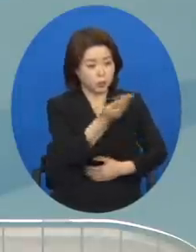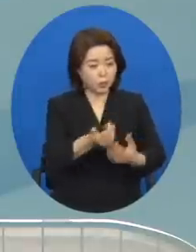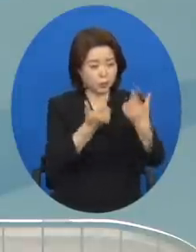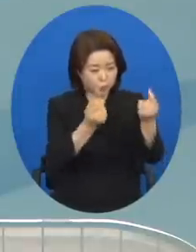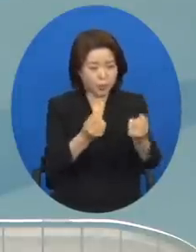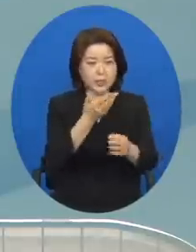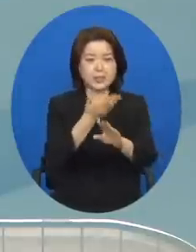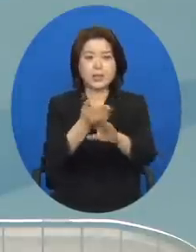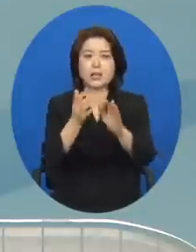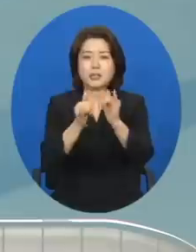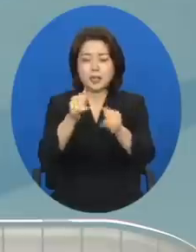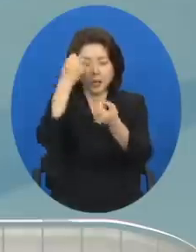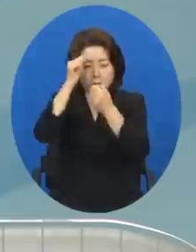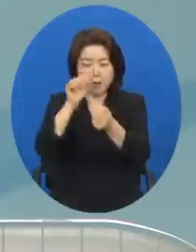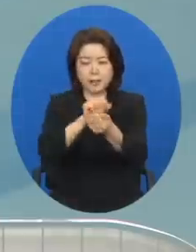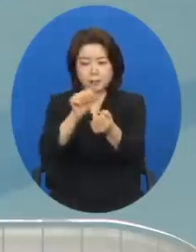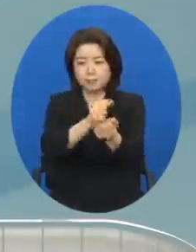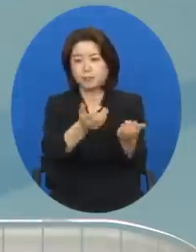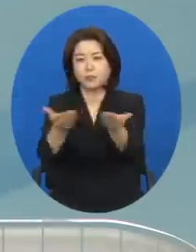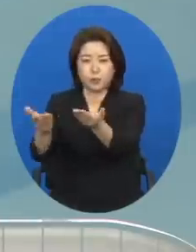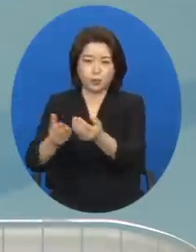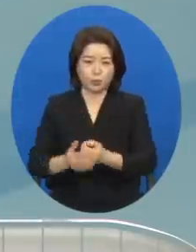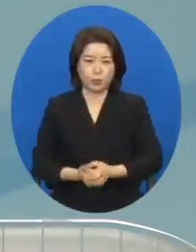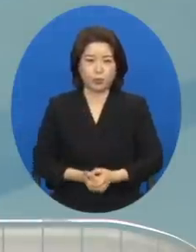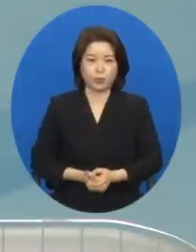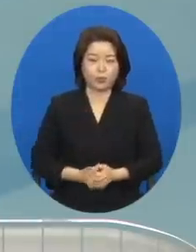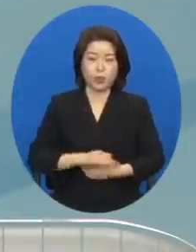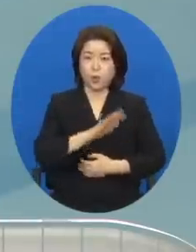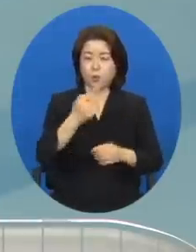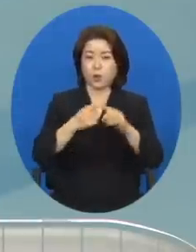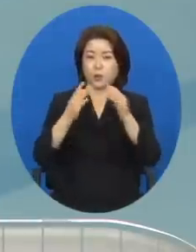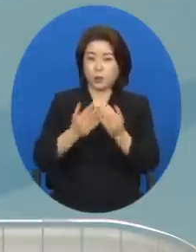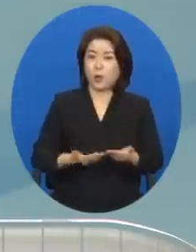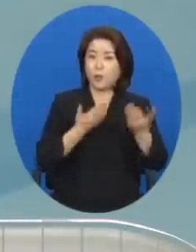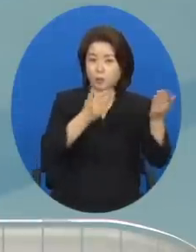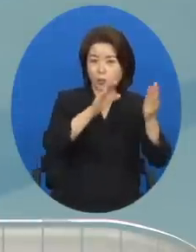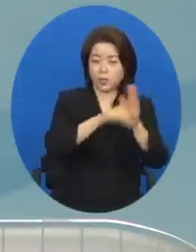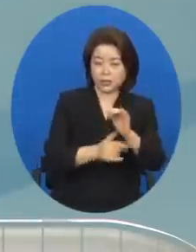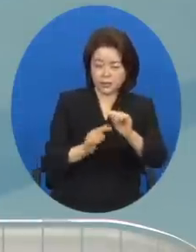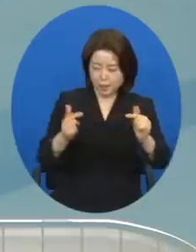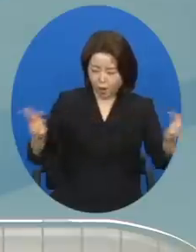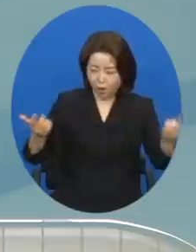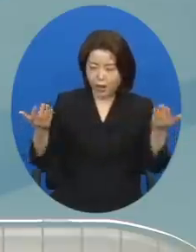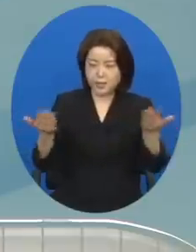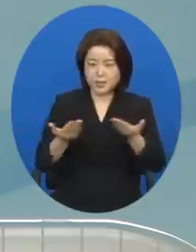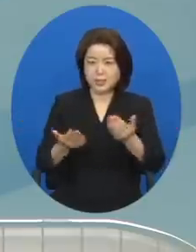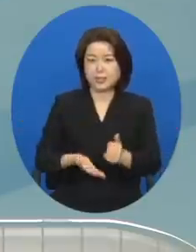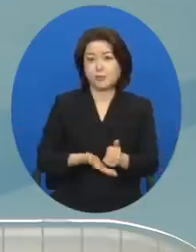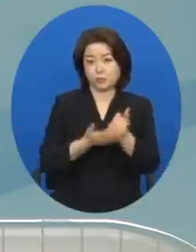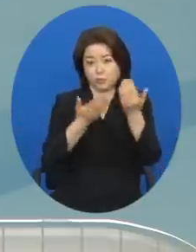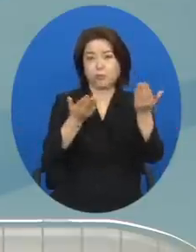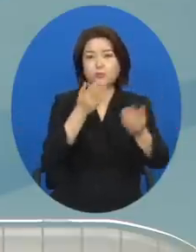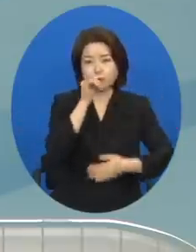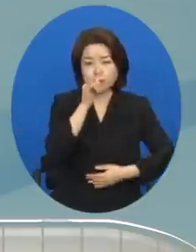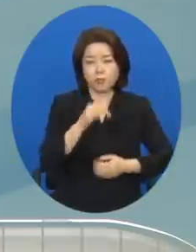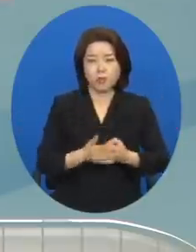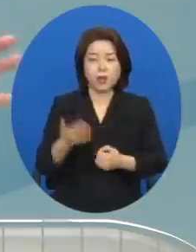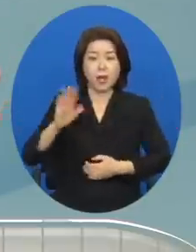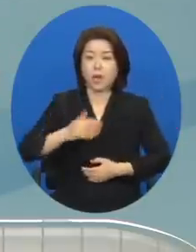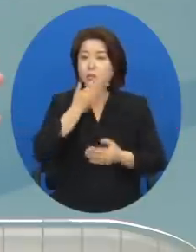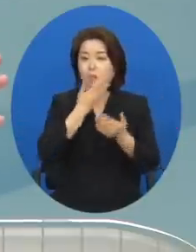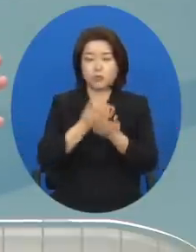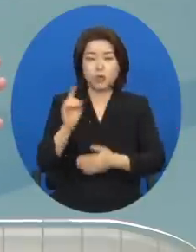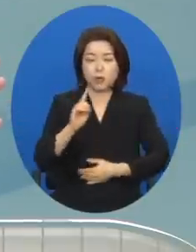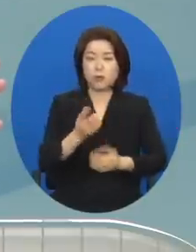한다. 여러분, 우리가 교회 봉사하면서 여러 가지 일을 섬길 수 있어요. 그러나 중요한 건